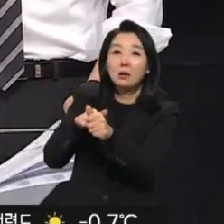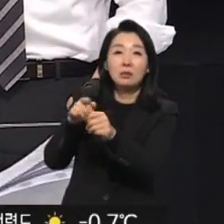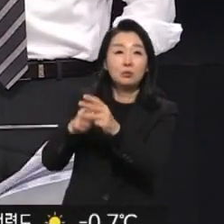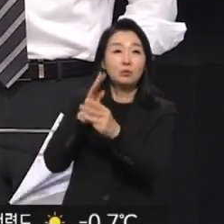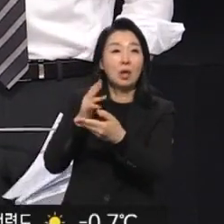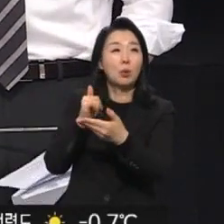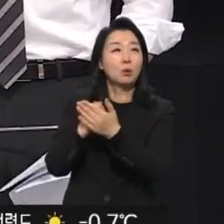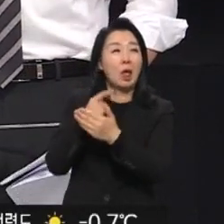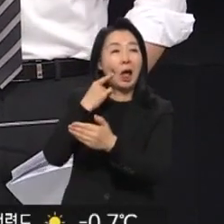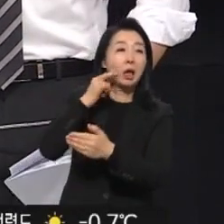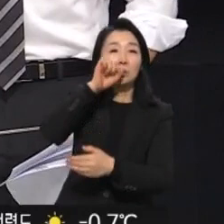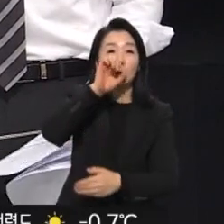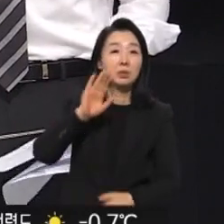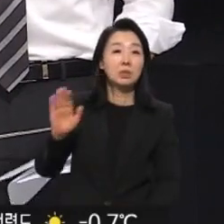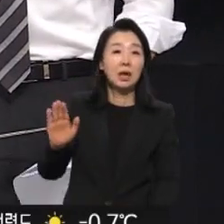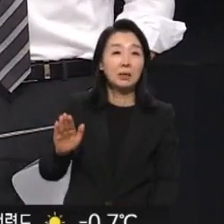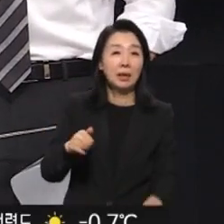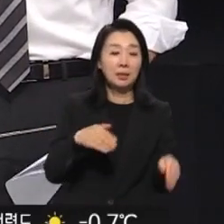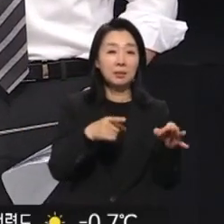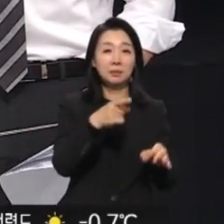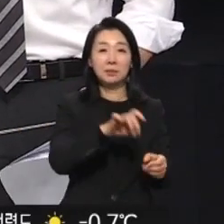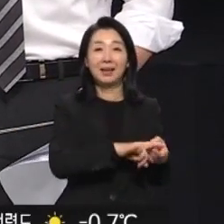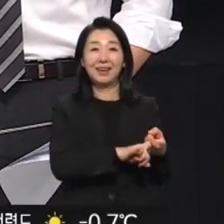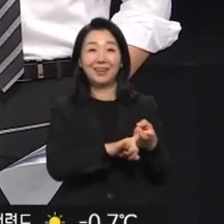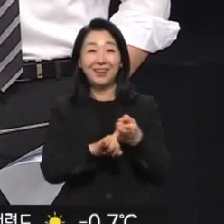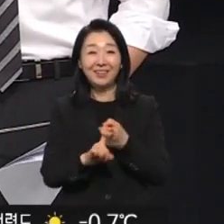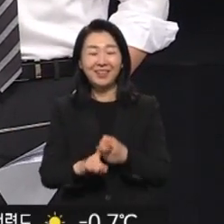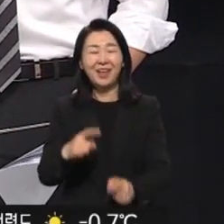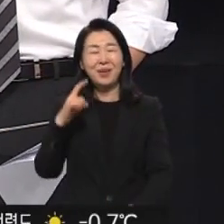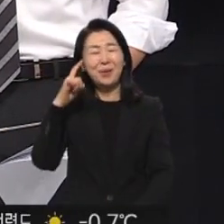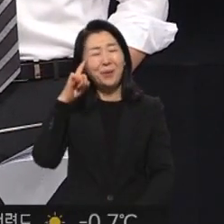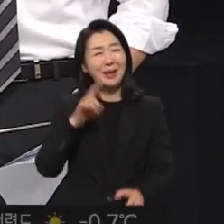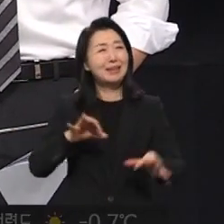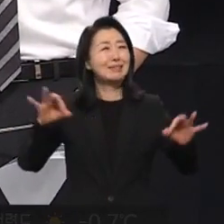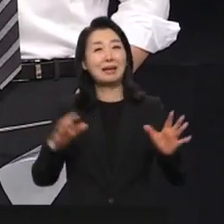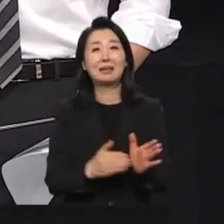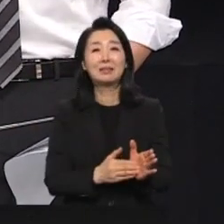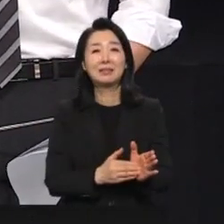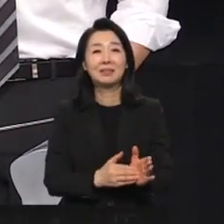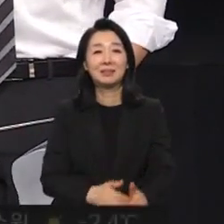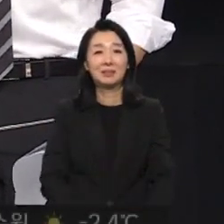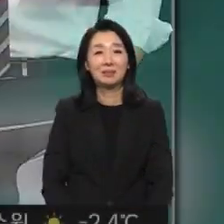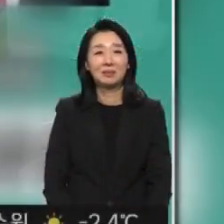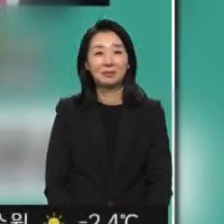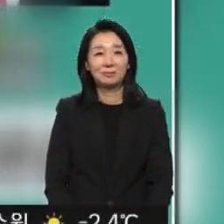점을 지적해왔죠. 김장연대는 생김치에 불과하다고 평가절하하기도 했는데요.